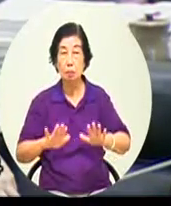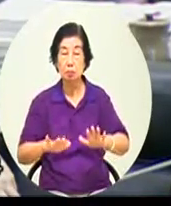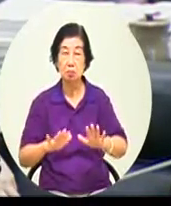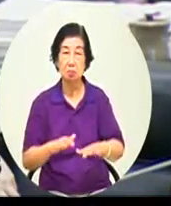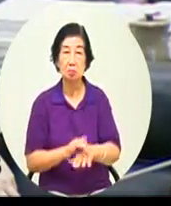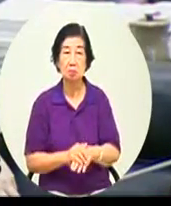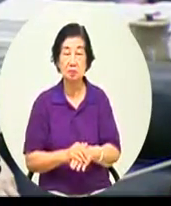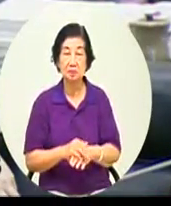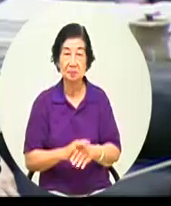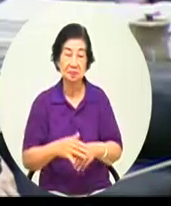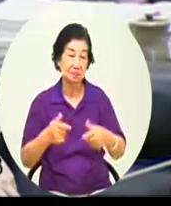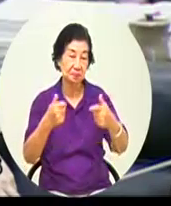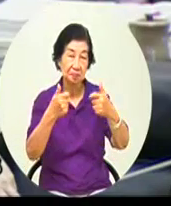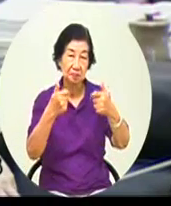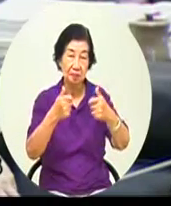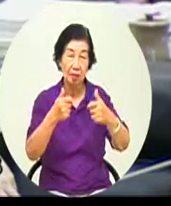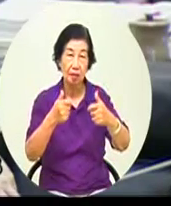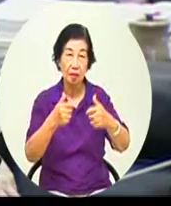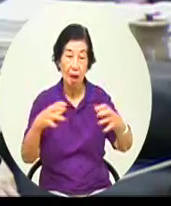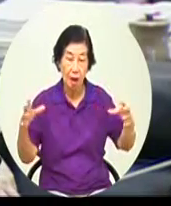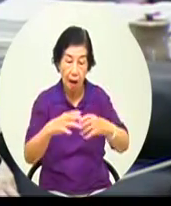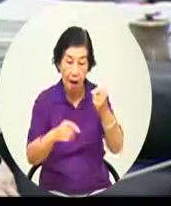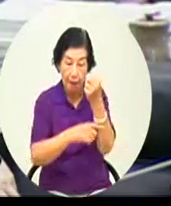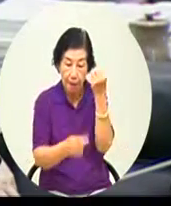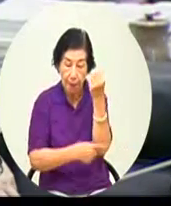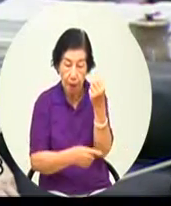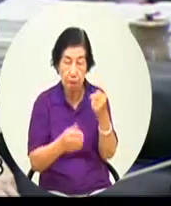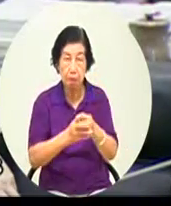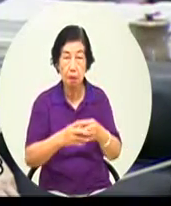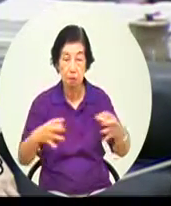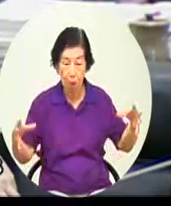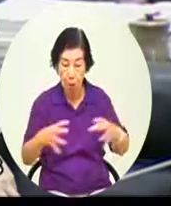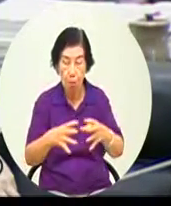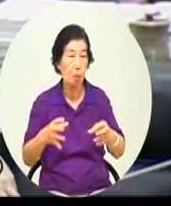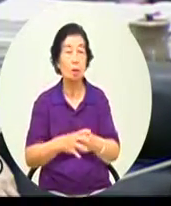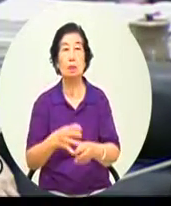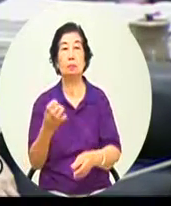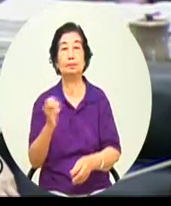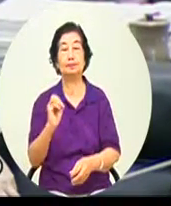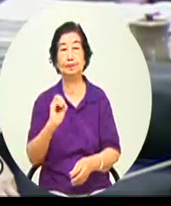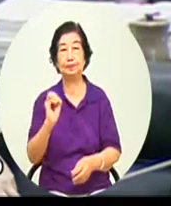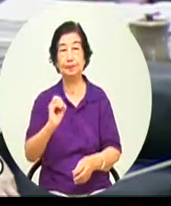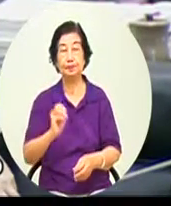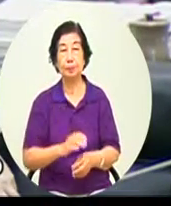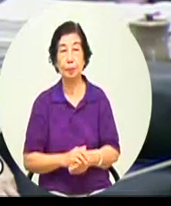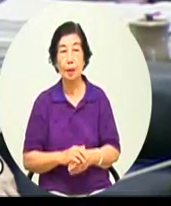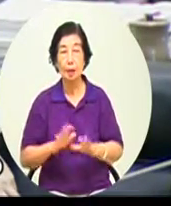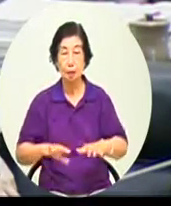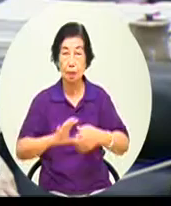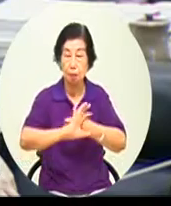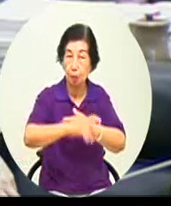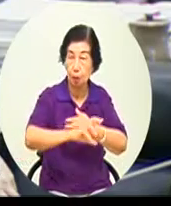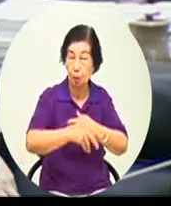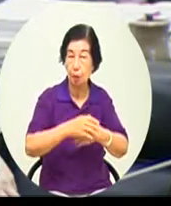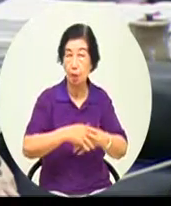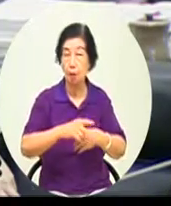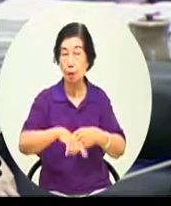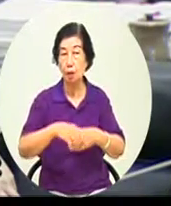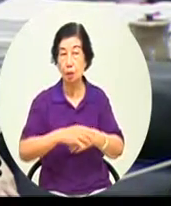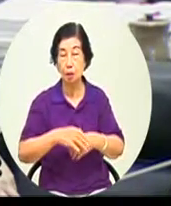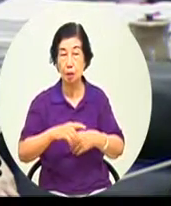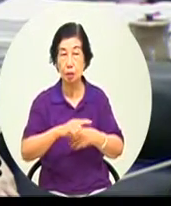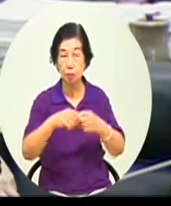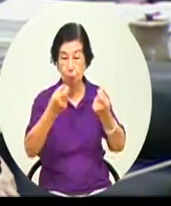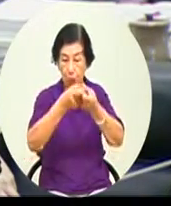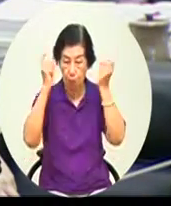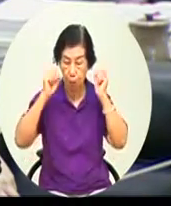没有合法的一个组织啊哈。那其实在国外先引起很大型的抗争，因